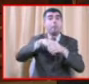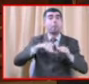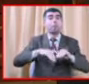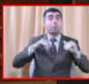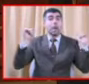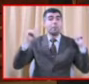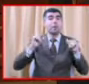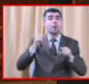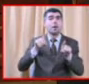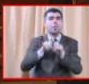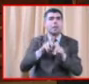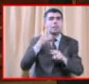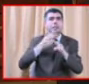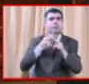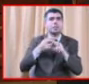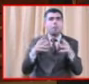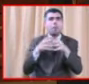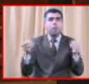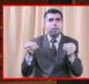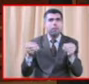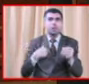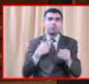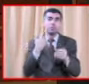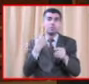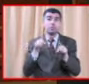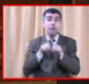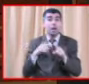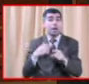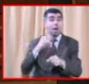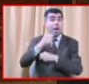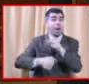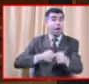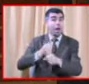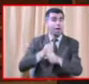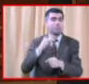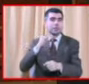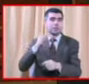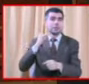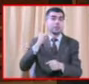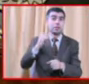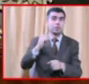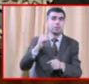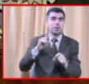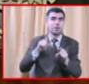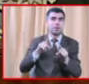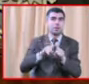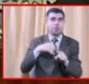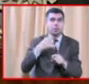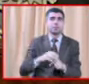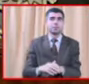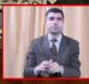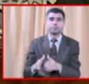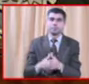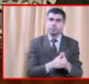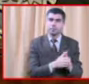وتعلنون عن اسمي بأنني غائب، وأنا الذي لم أغب أبدا. شكراً. مما تدل على أنه شكرا